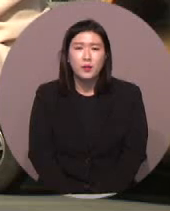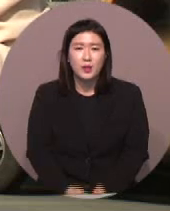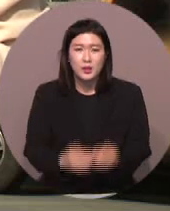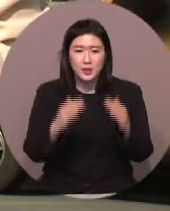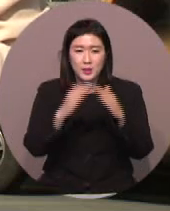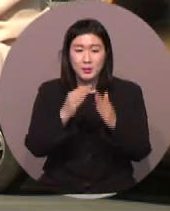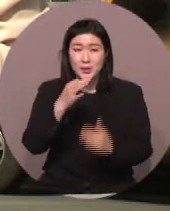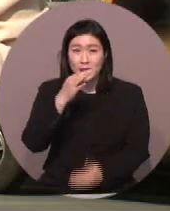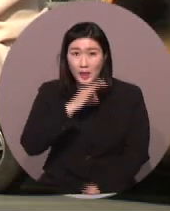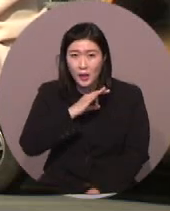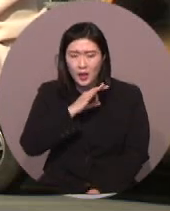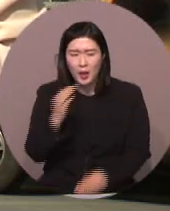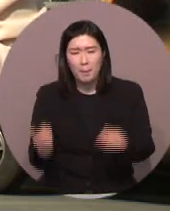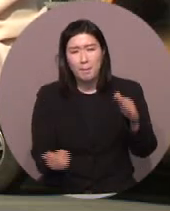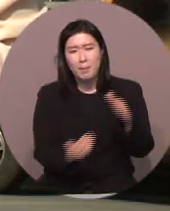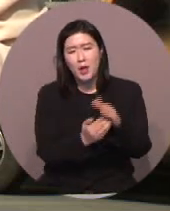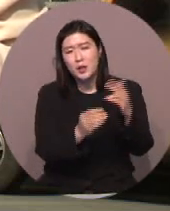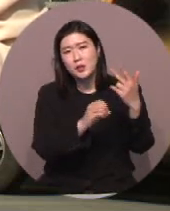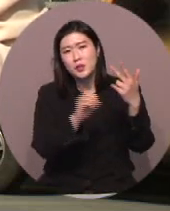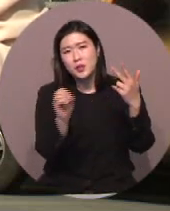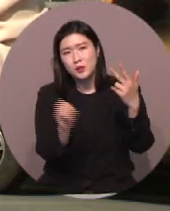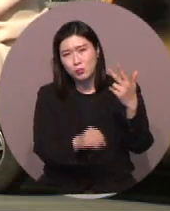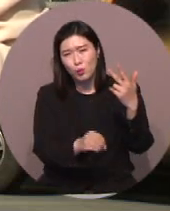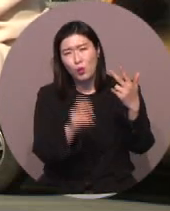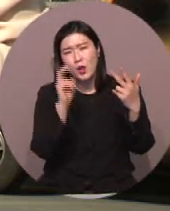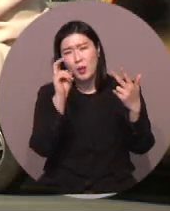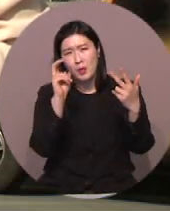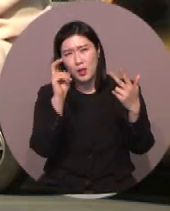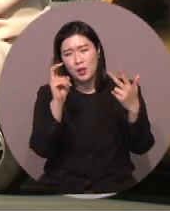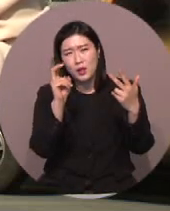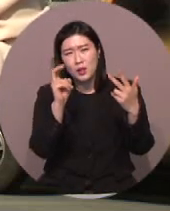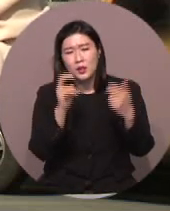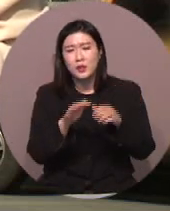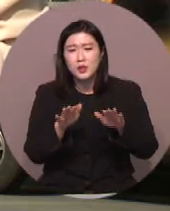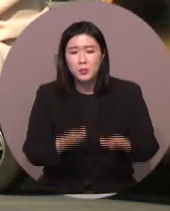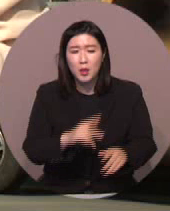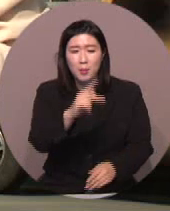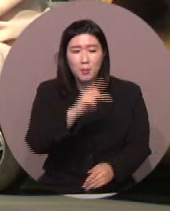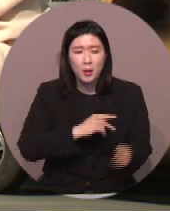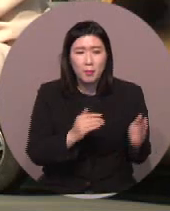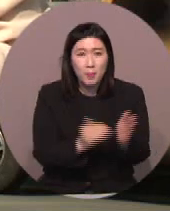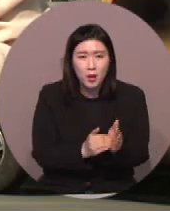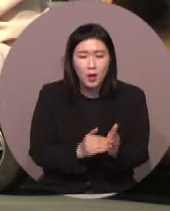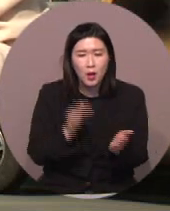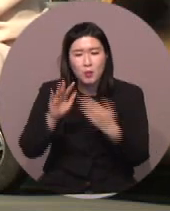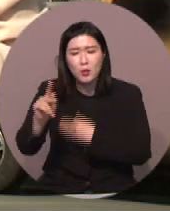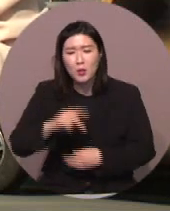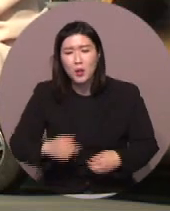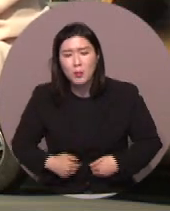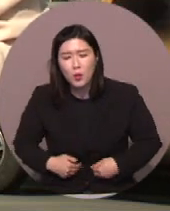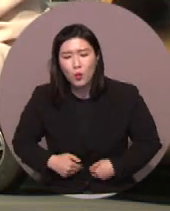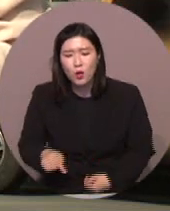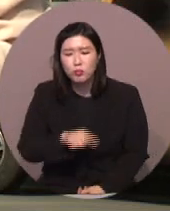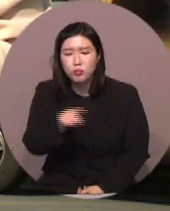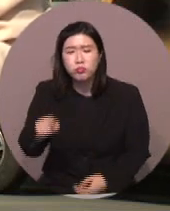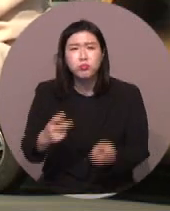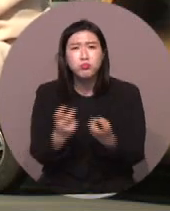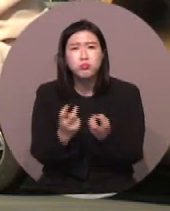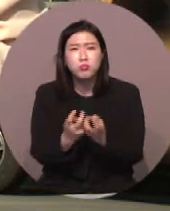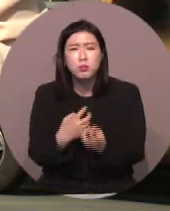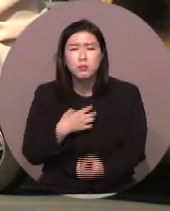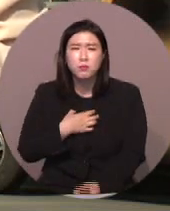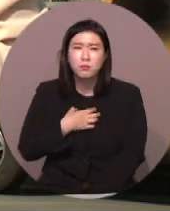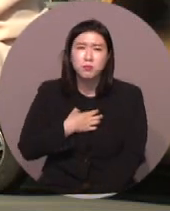주택담보대출 금리가 7%선까지 오를 것이란 예측이 나오는 가운데 이미 대출을 받거나 앞으로 대출을 받을 사람 모두